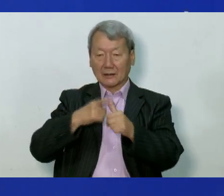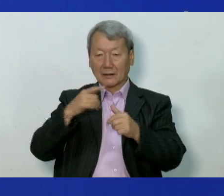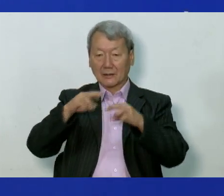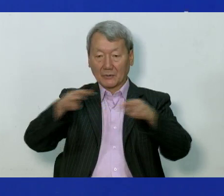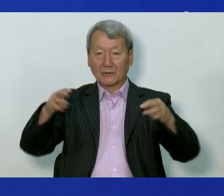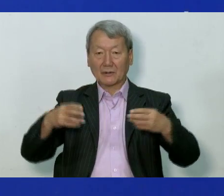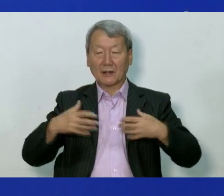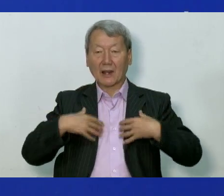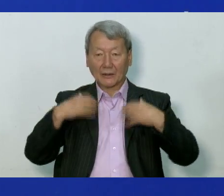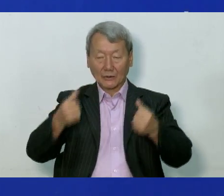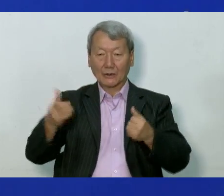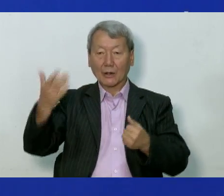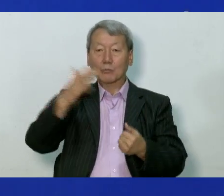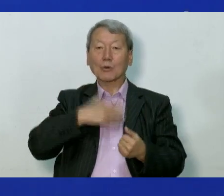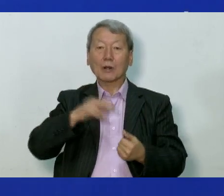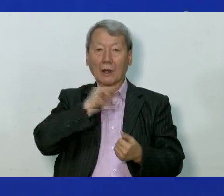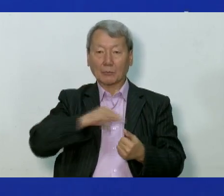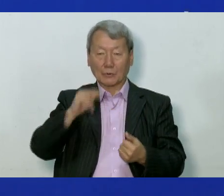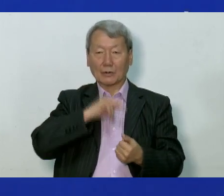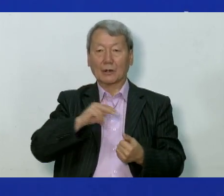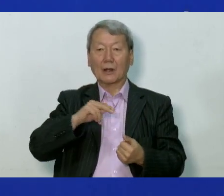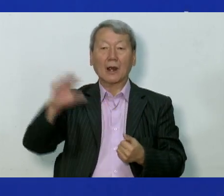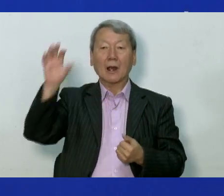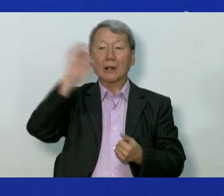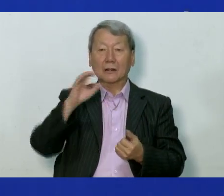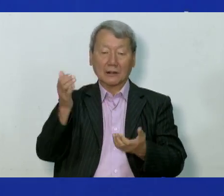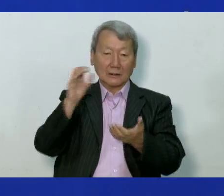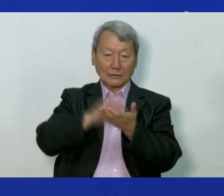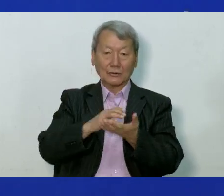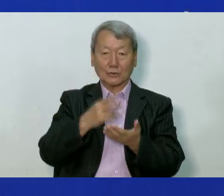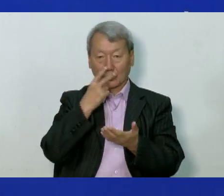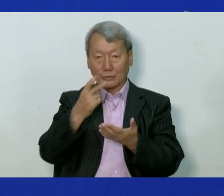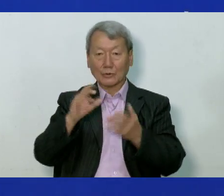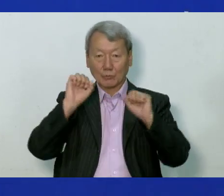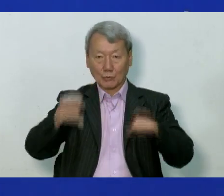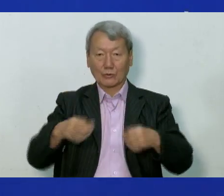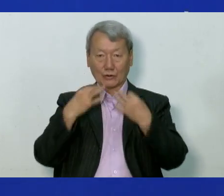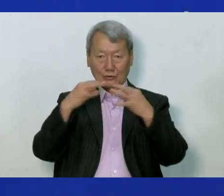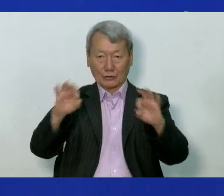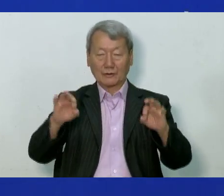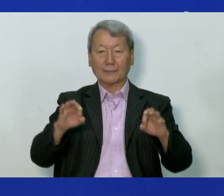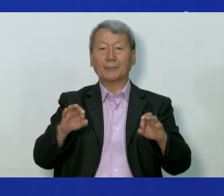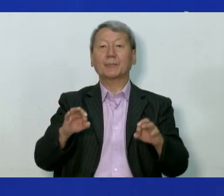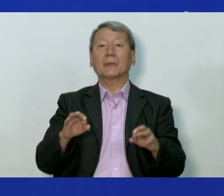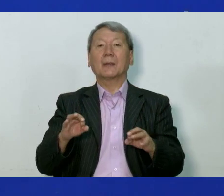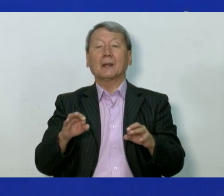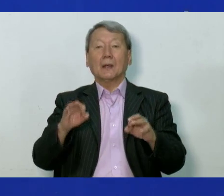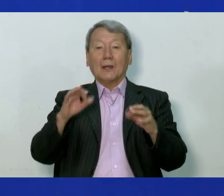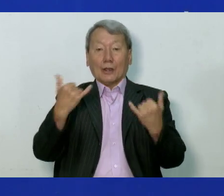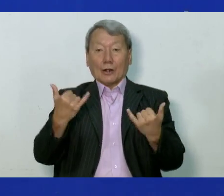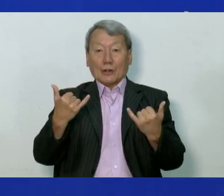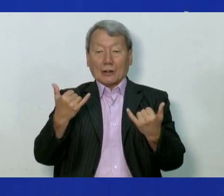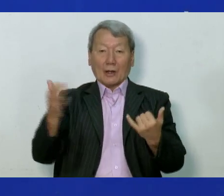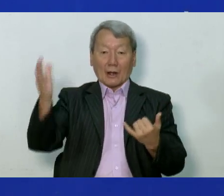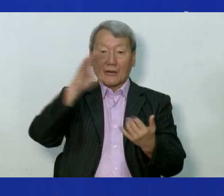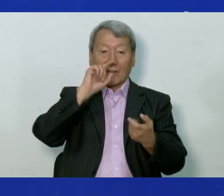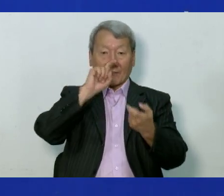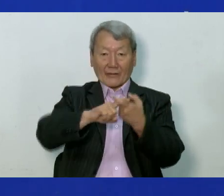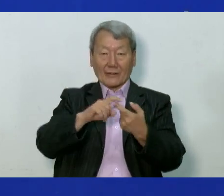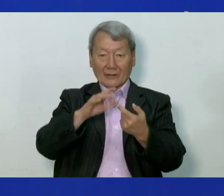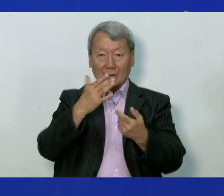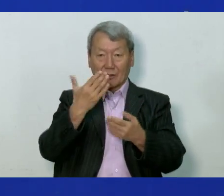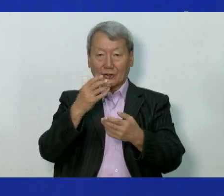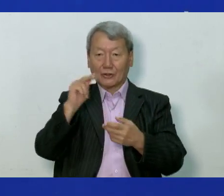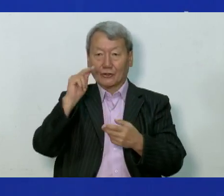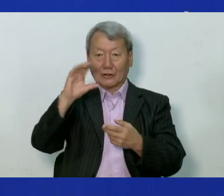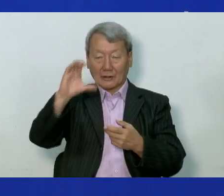тарабынан жүргүзүлүп жаткан иштер менен тааныштыра кетүүгө уруксат этиңиздер. Ушу түзүлгөн кырдаалга байланыштуу